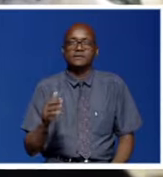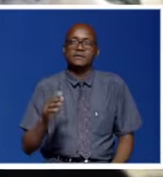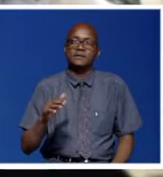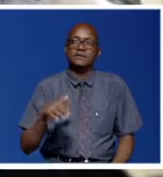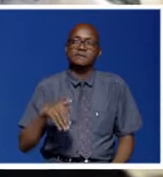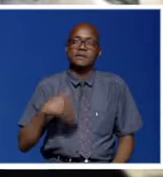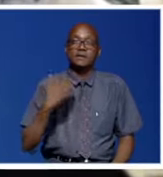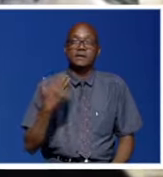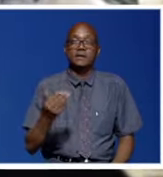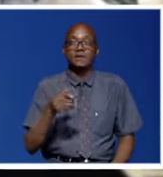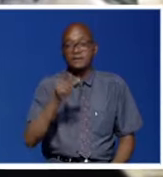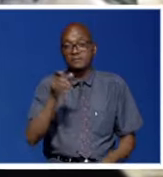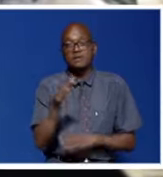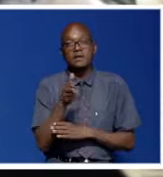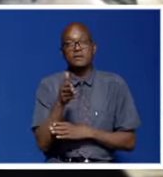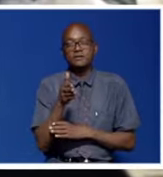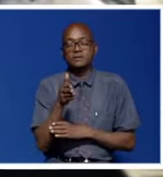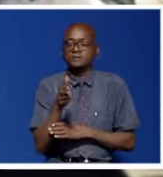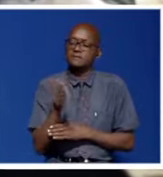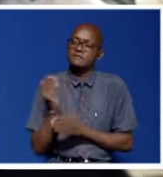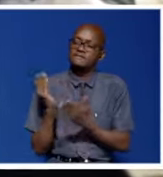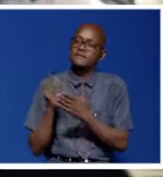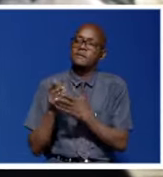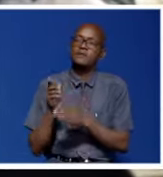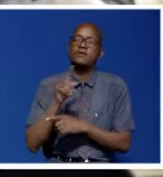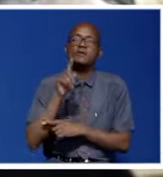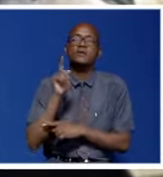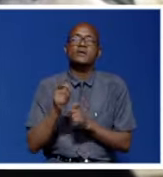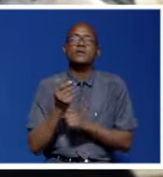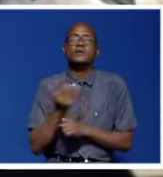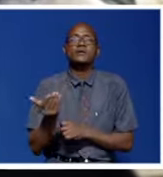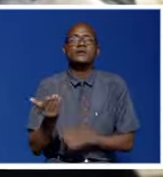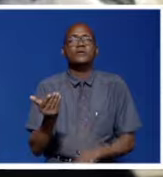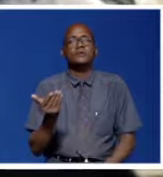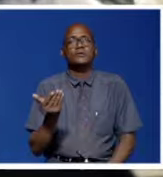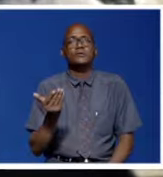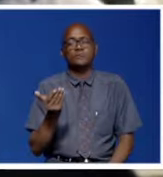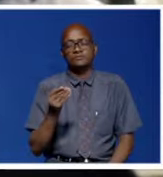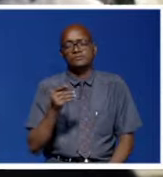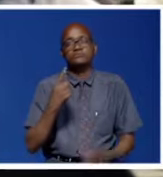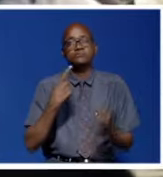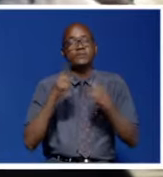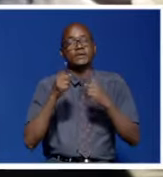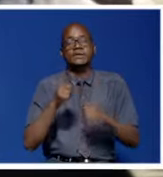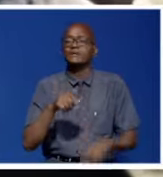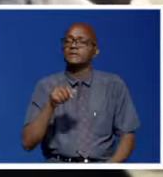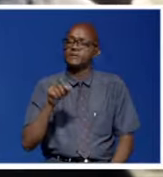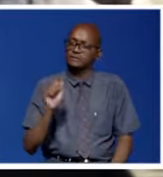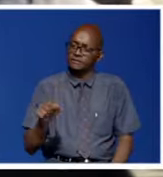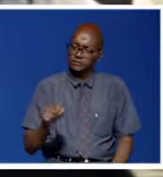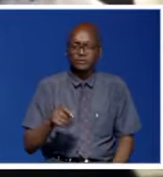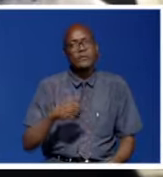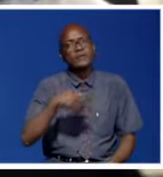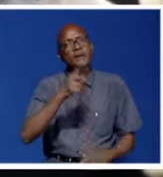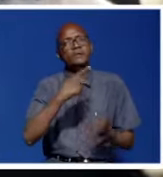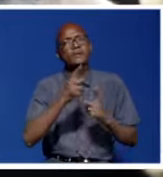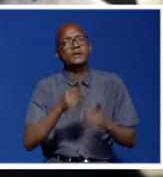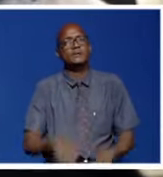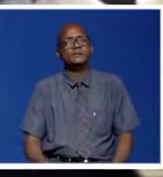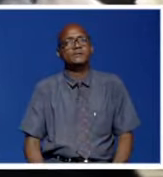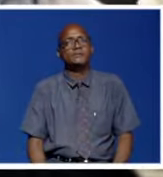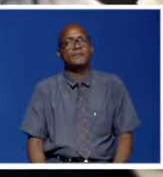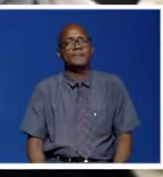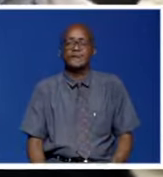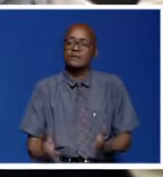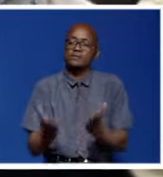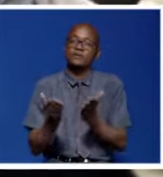basi barozi akafika hapa kuuliza kwamba watoto wapo wameenda huko polini. Tukasema hiyo watoto wameenda polini. Tunapokea taarifa